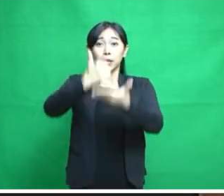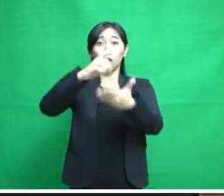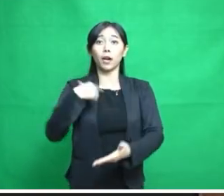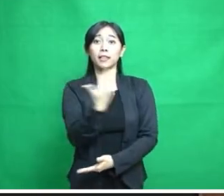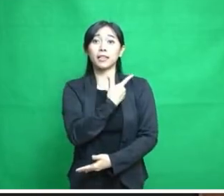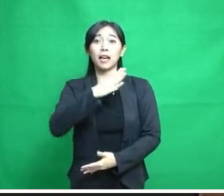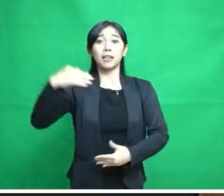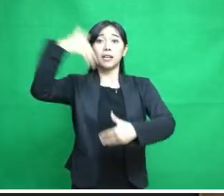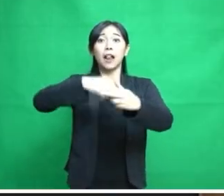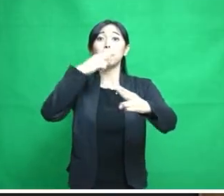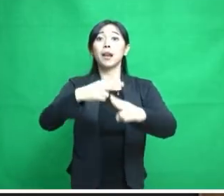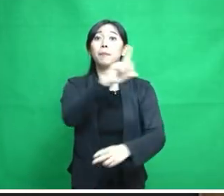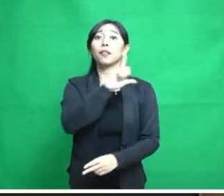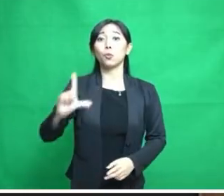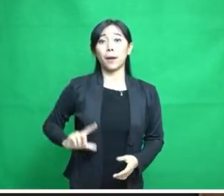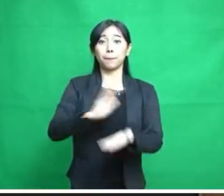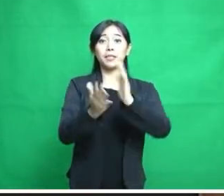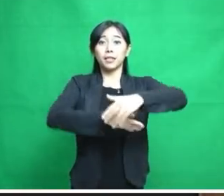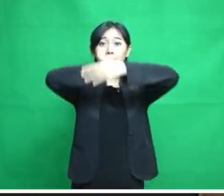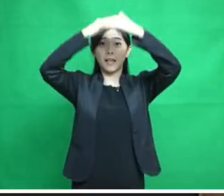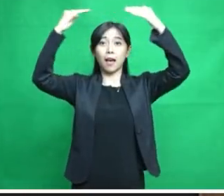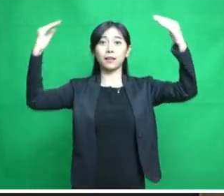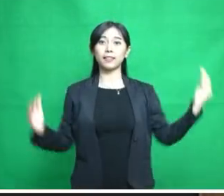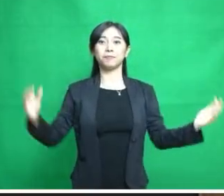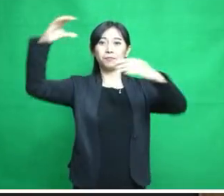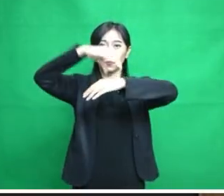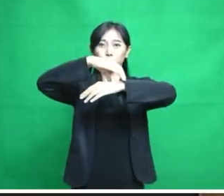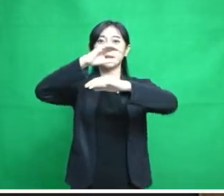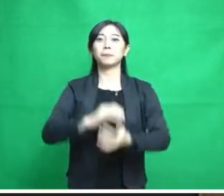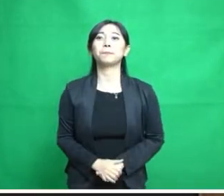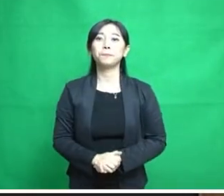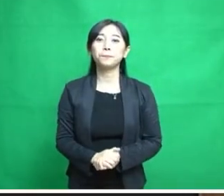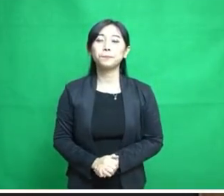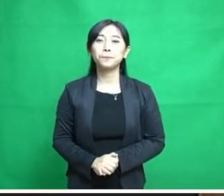Kita adalah di dalam nama Tuhan yang menjadikan langit dan bumi.